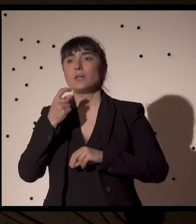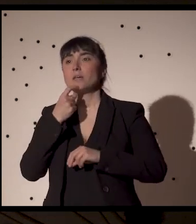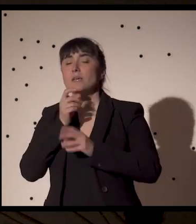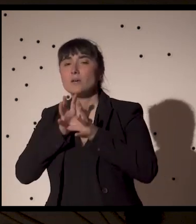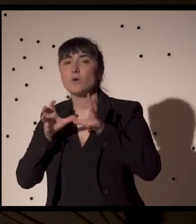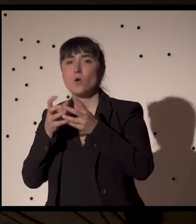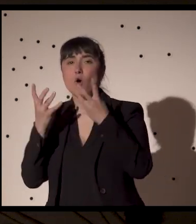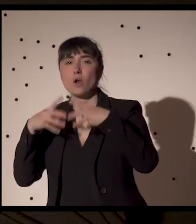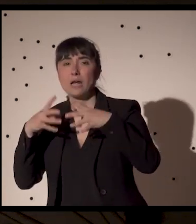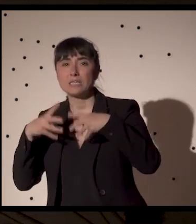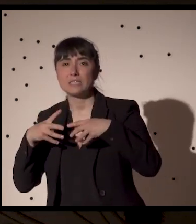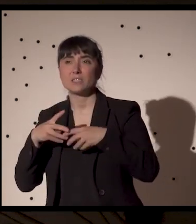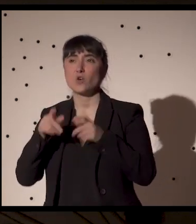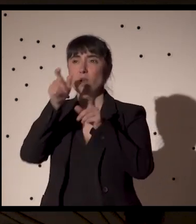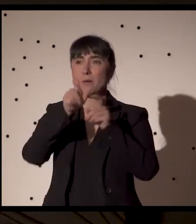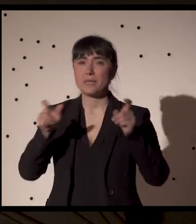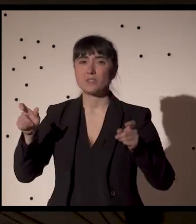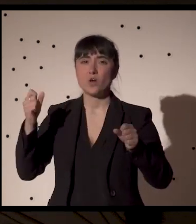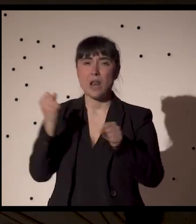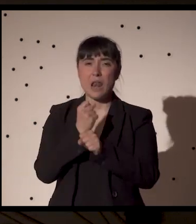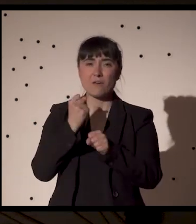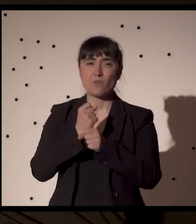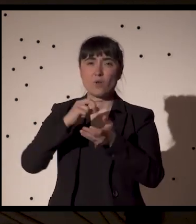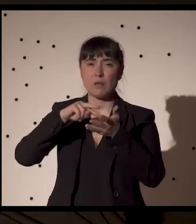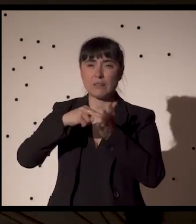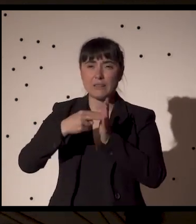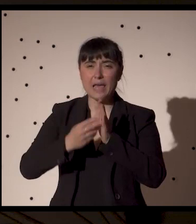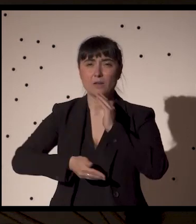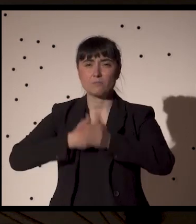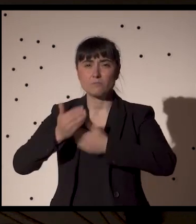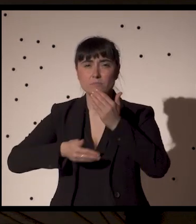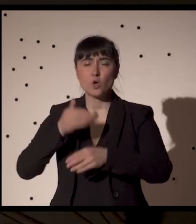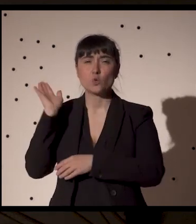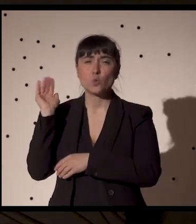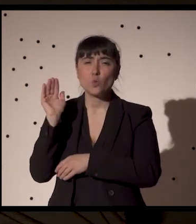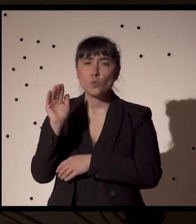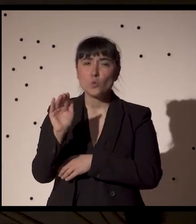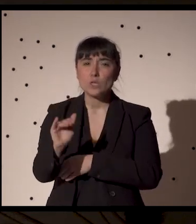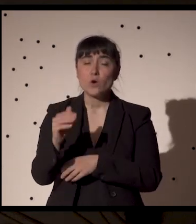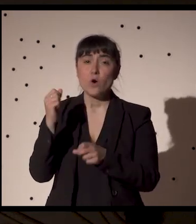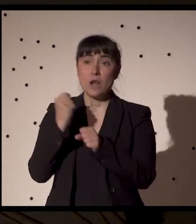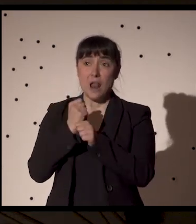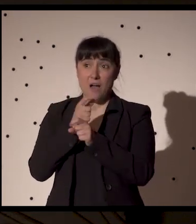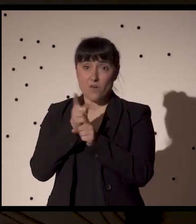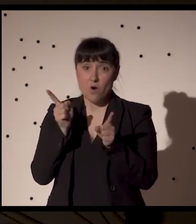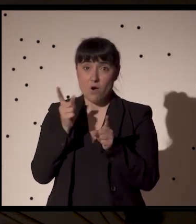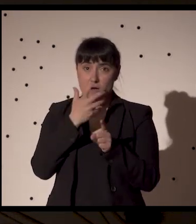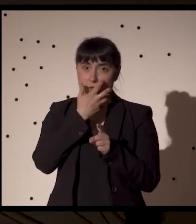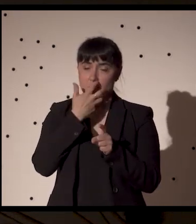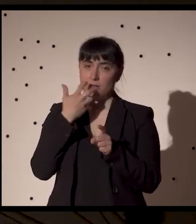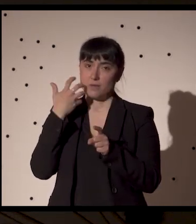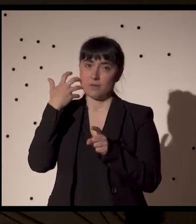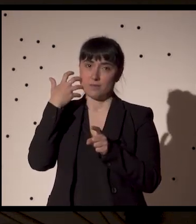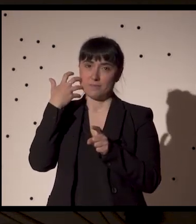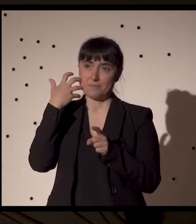funzione del teatro i tecnici le persone che ogni giorno svolgono un lavoro fondamentale e senza i quali ogni spettacolo che